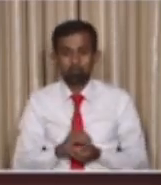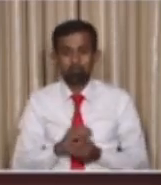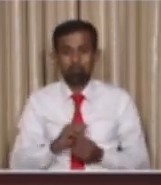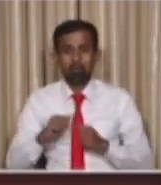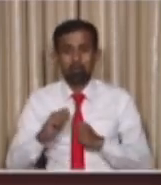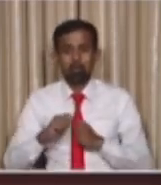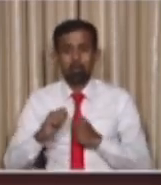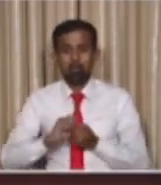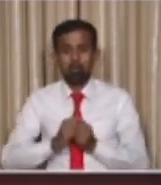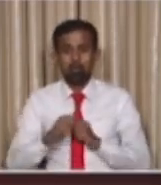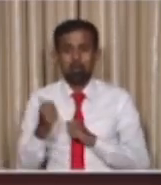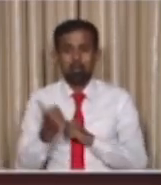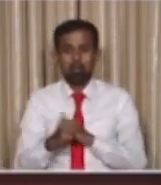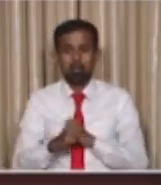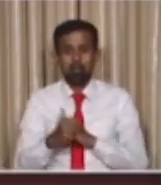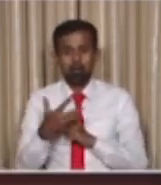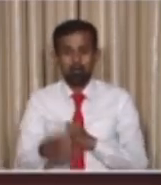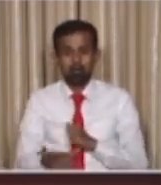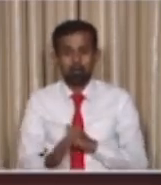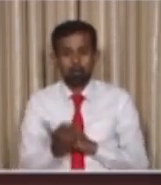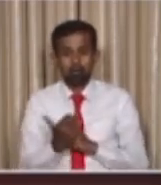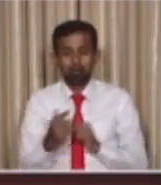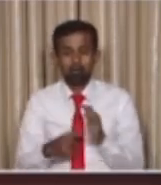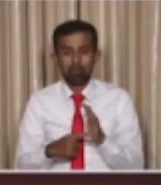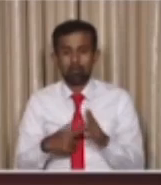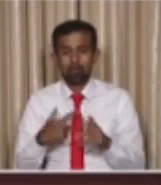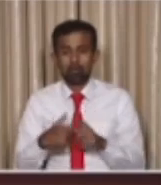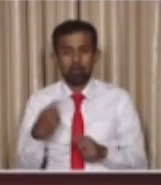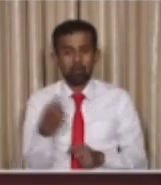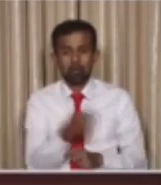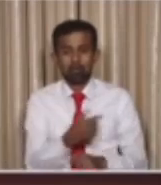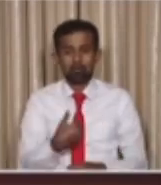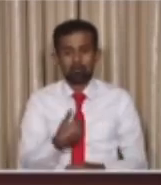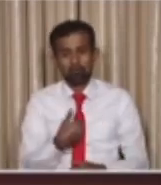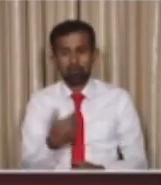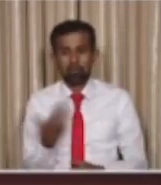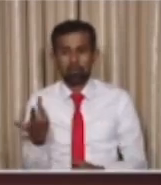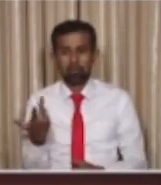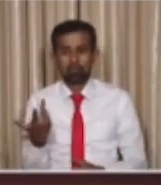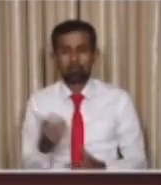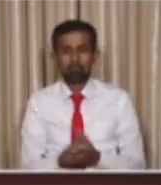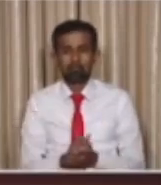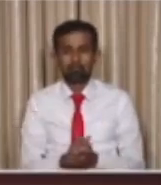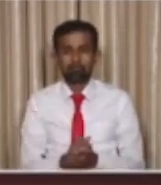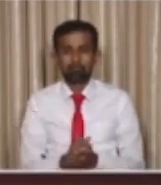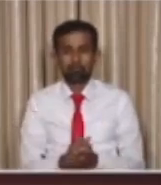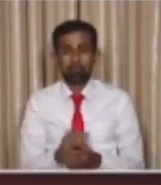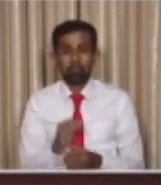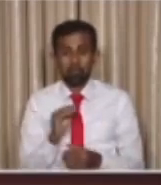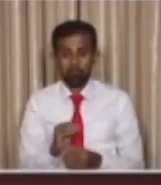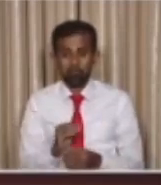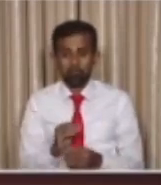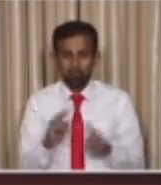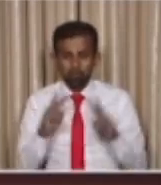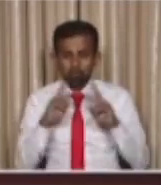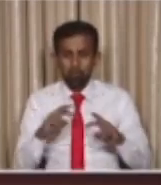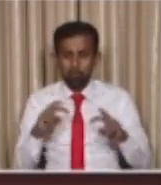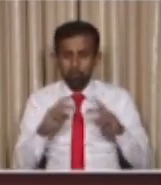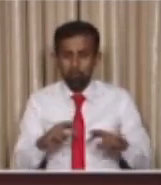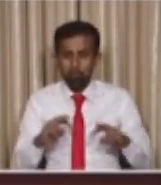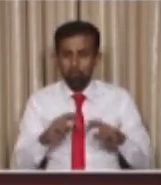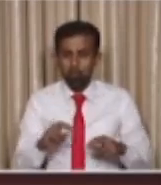කරා. හයි කරපු නිසා ඒගොල්ලෝ බදු ගෙවීම පිළිබඳ උනන්දුවක් දැක්වේ නැහැ. නමුත් මේක විමර්ශනය කරගෙන